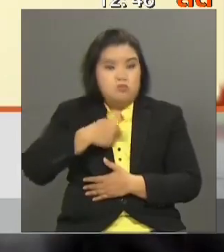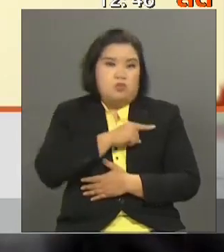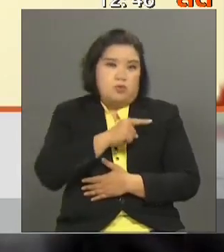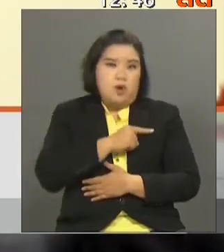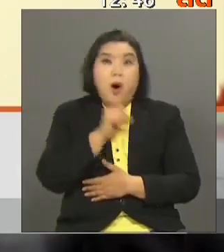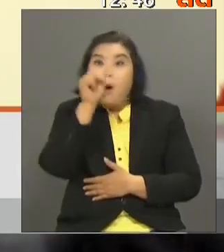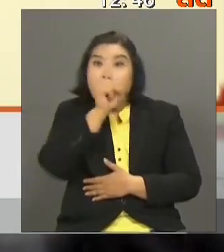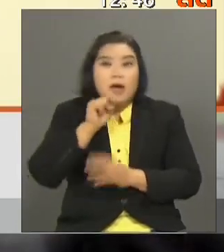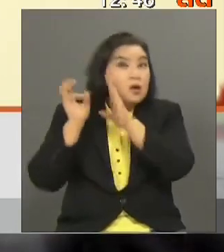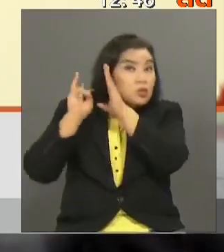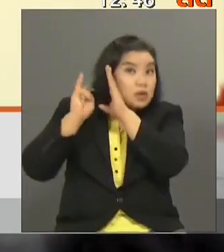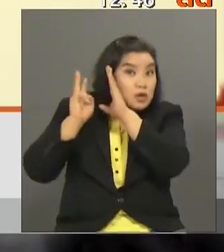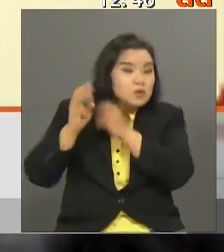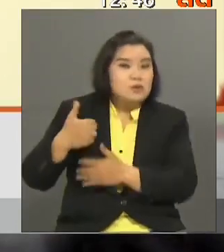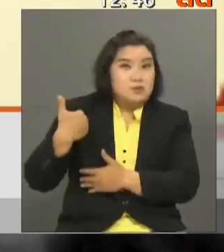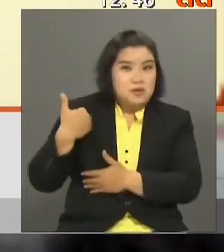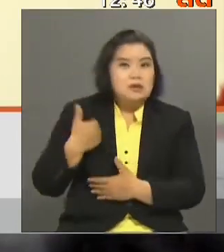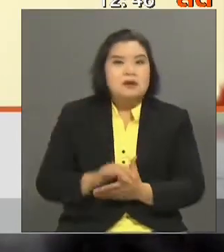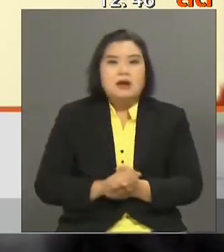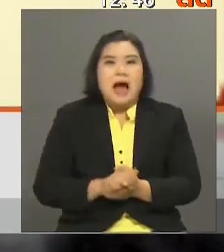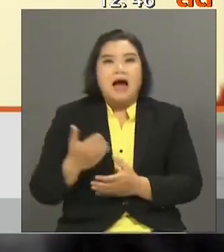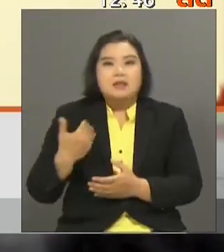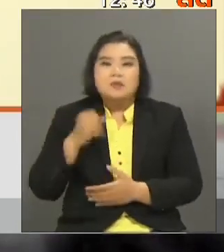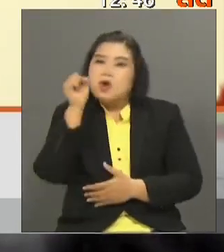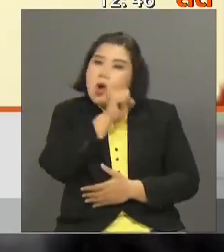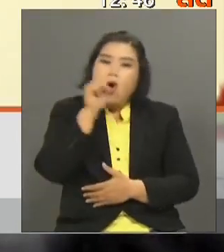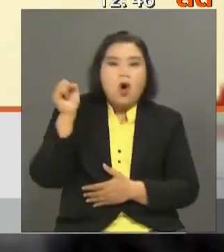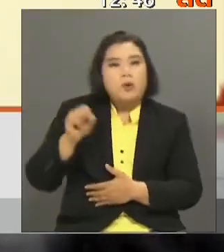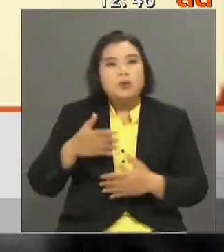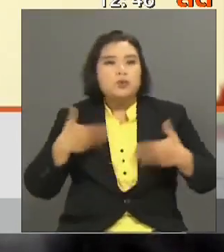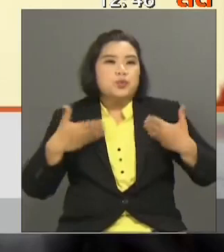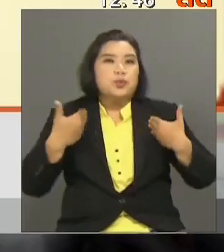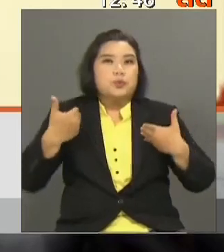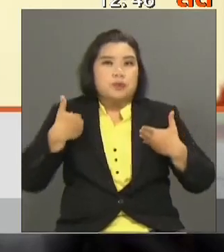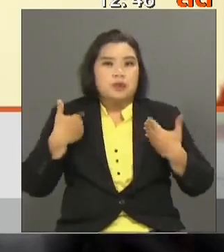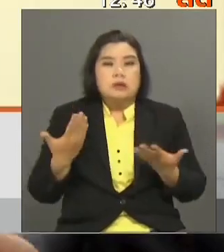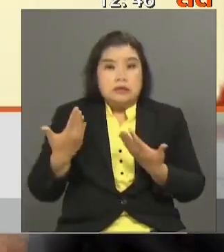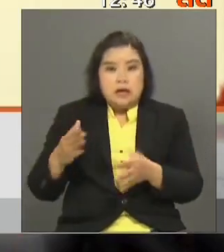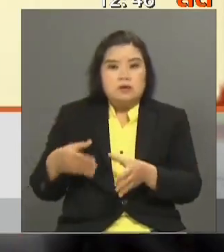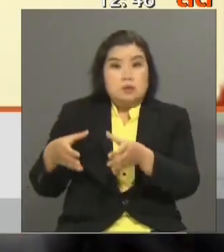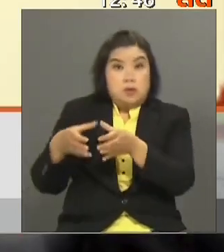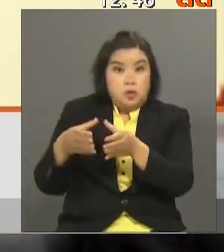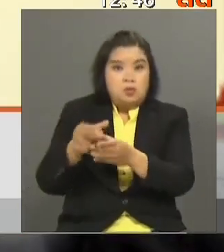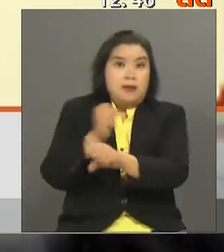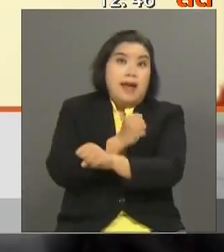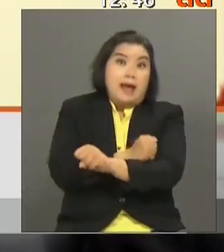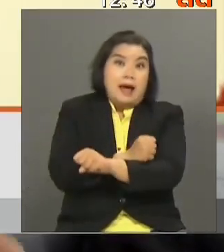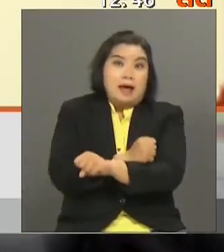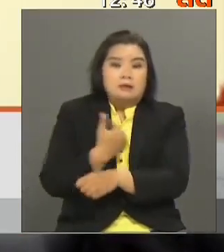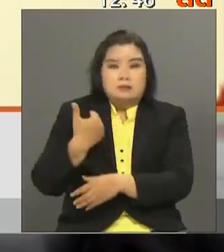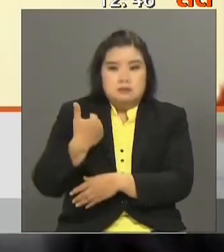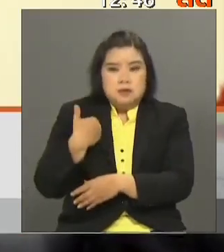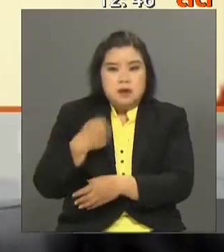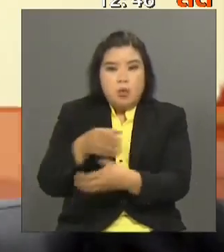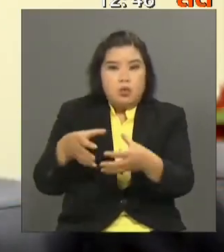จัดคอนเสิร์ตเขาเรียกว่าสวนสนุกเพราะว่ากลุ่มนึงที่เป็นสหภาพเนี่ยก็จะไปรวมตัวกันอยู่ที่โน่นไปรวมทำกิจกรรม